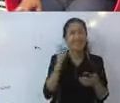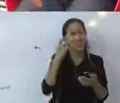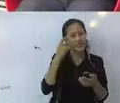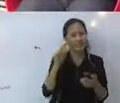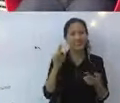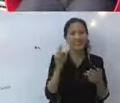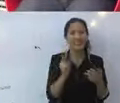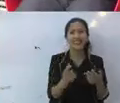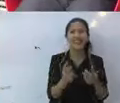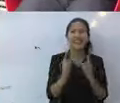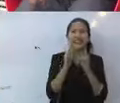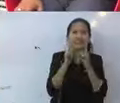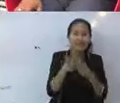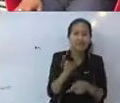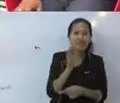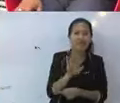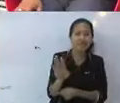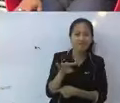kayo patungkol po dyan sa mga